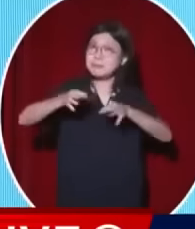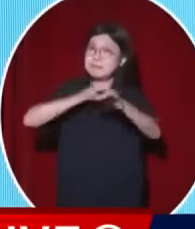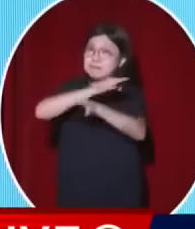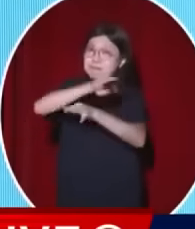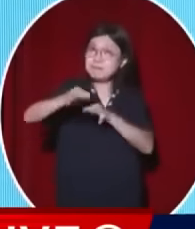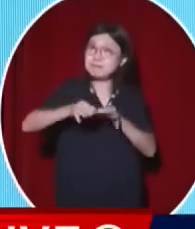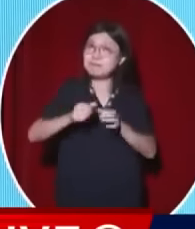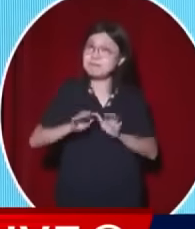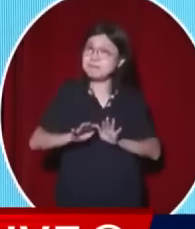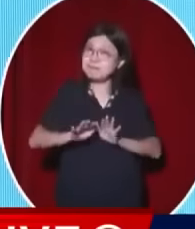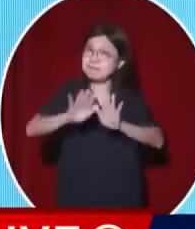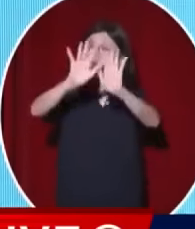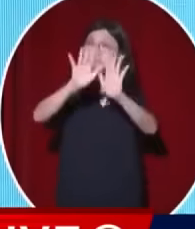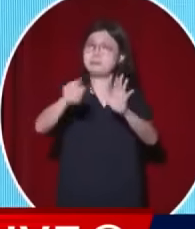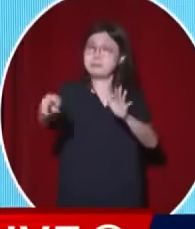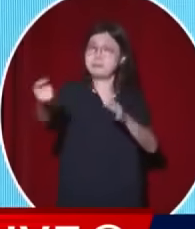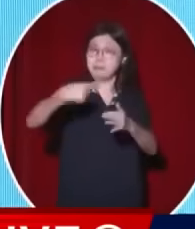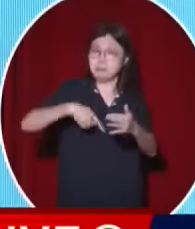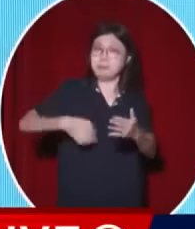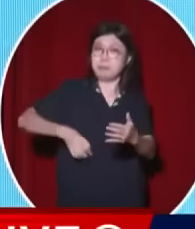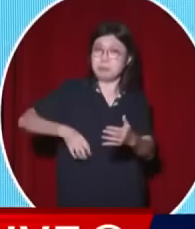资，跟留台湾。